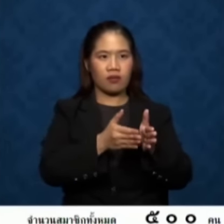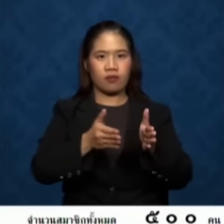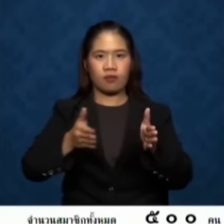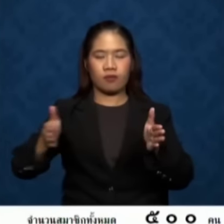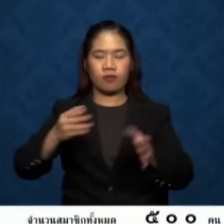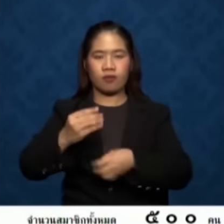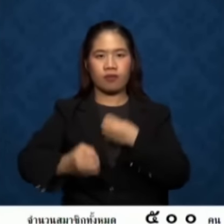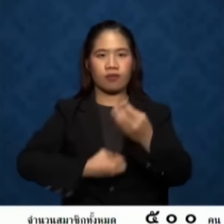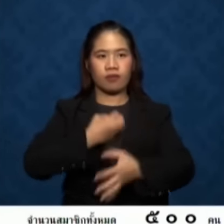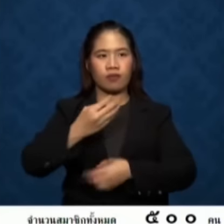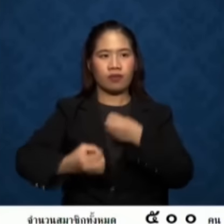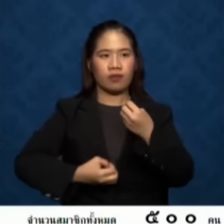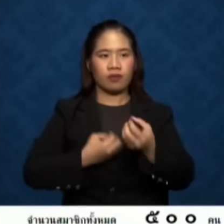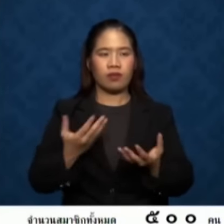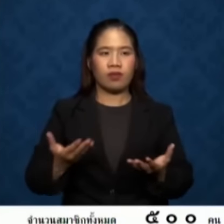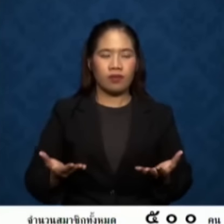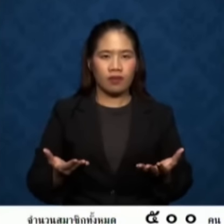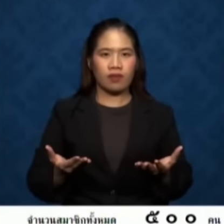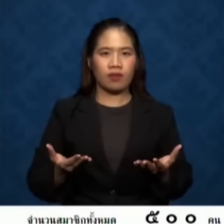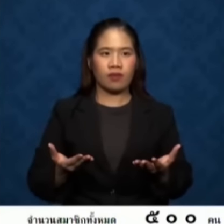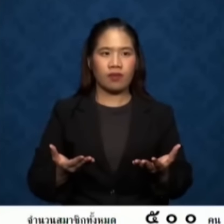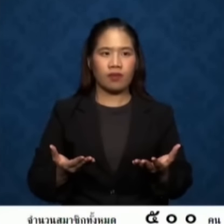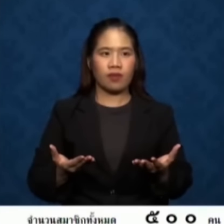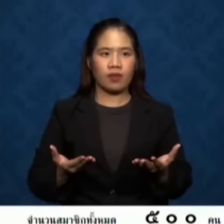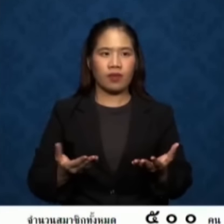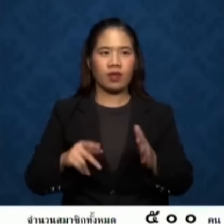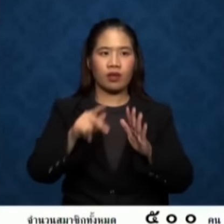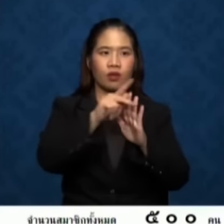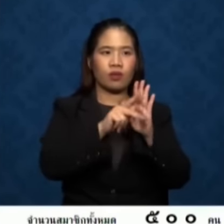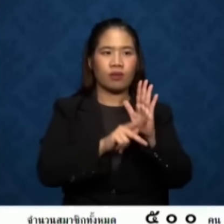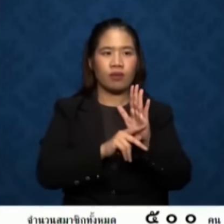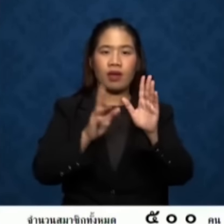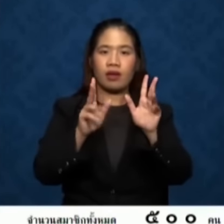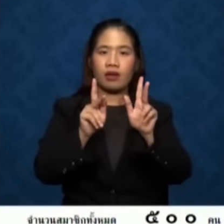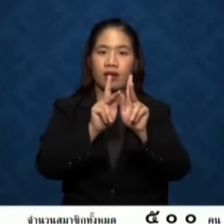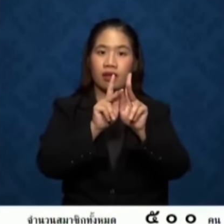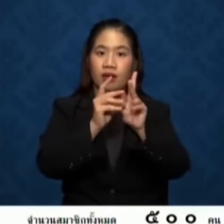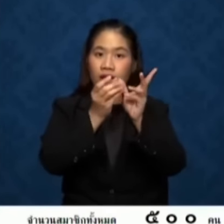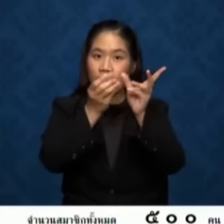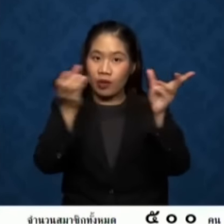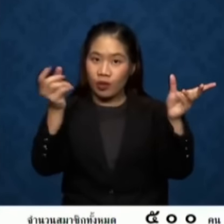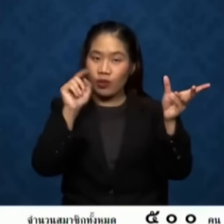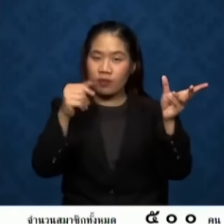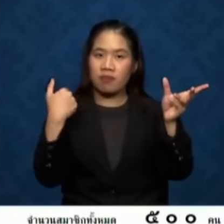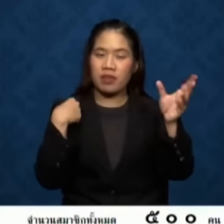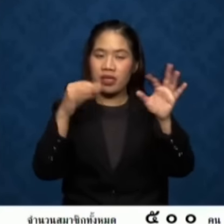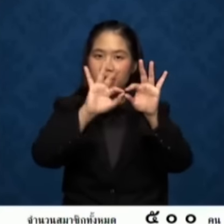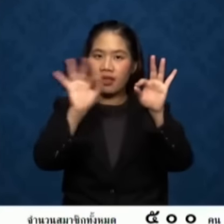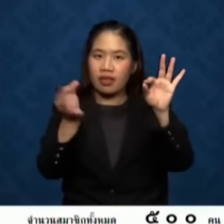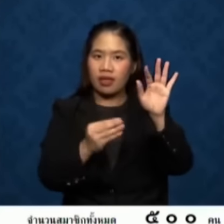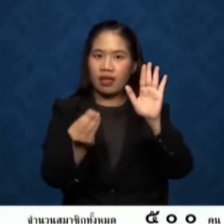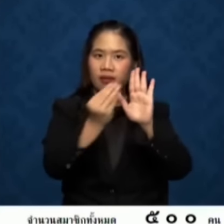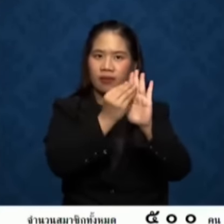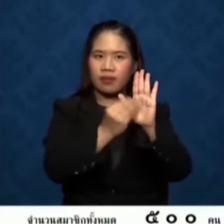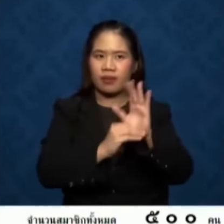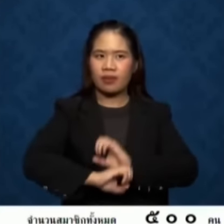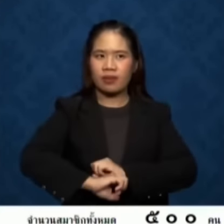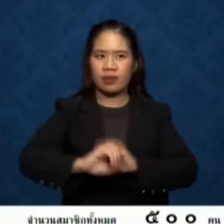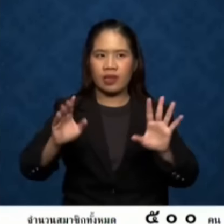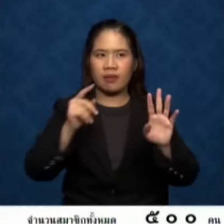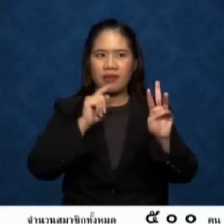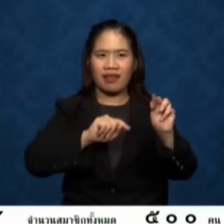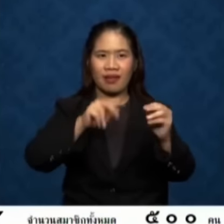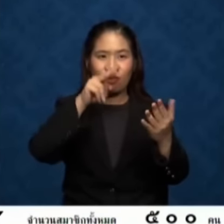ายเมื่อรัฐธรรมนูญเราเขียนไว้ชัดเจนเลยนะมาตราผมจะอ่าน